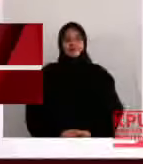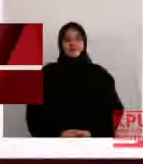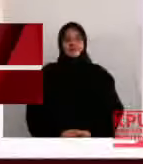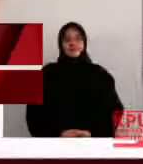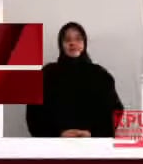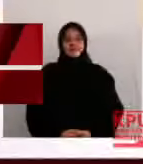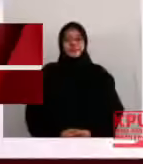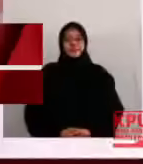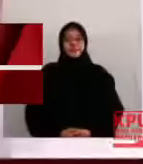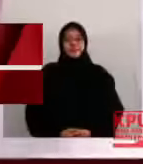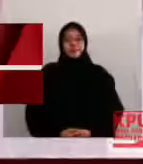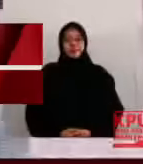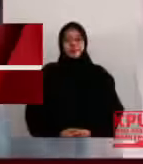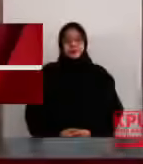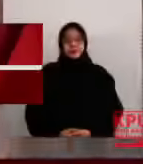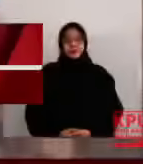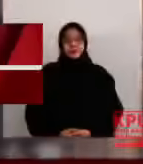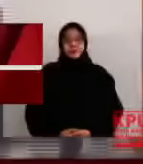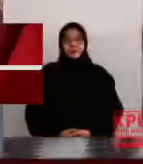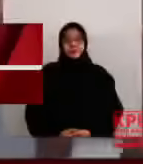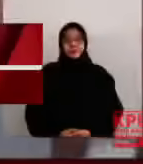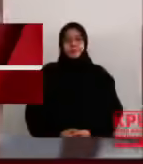kesehatan kesehatan